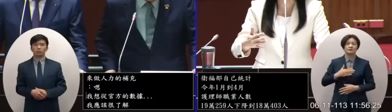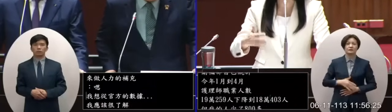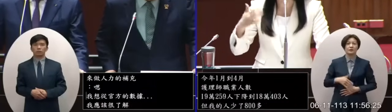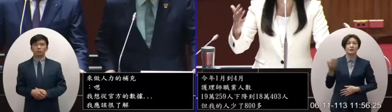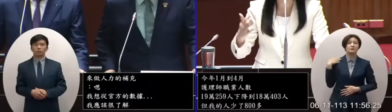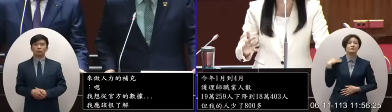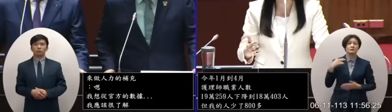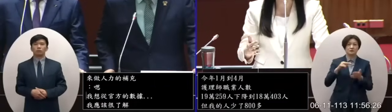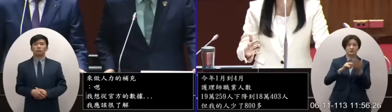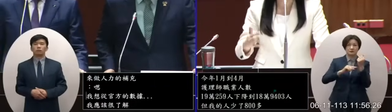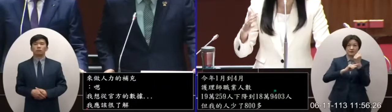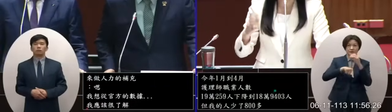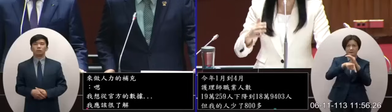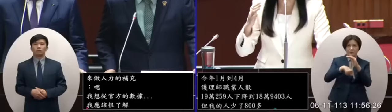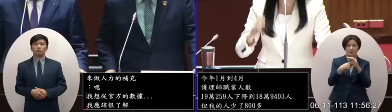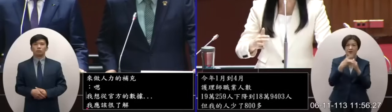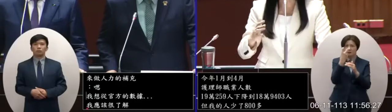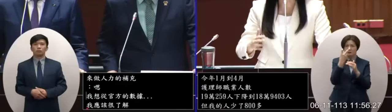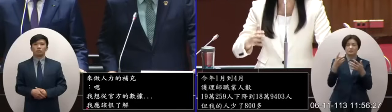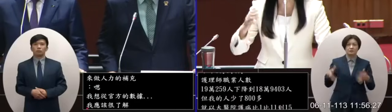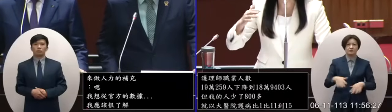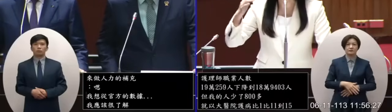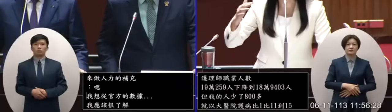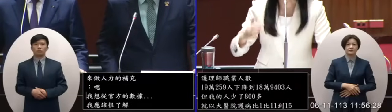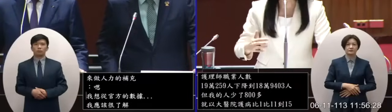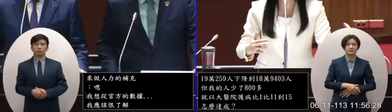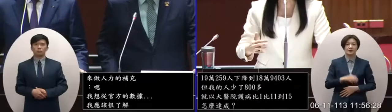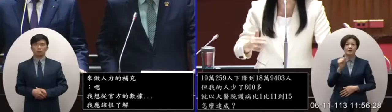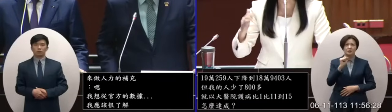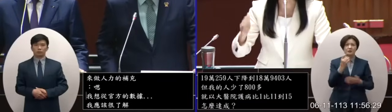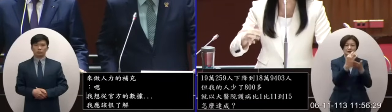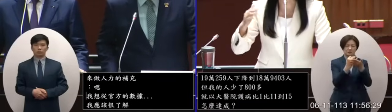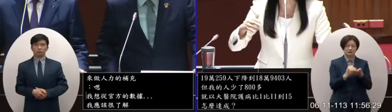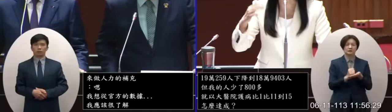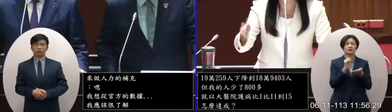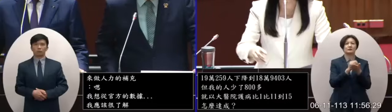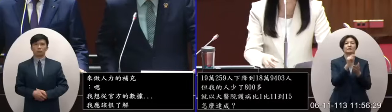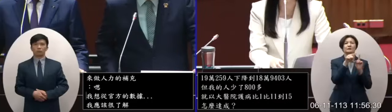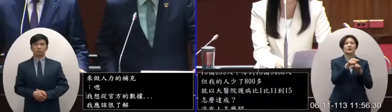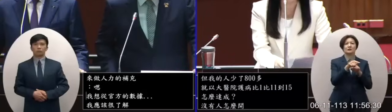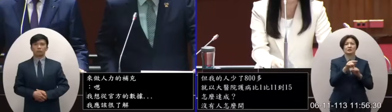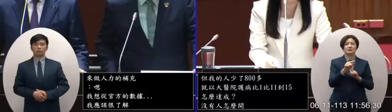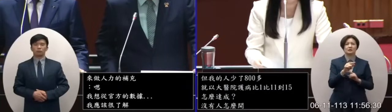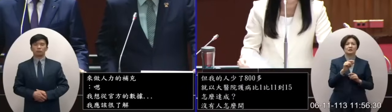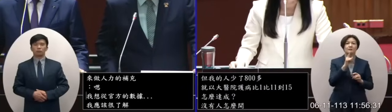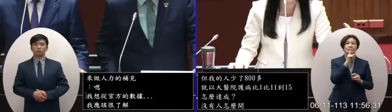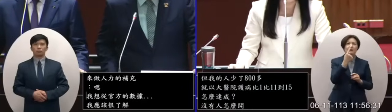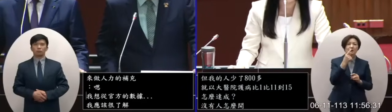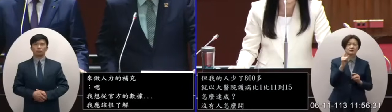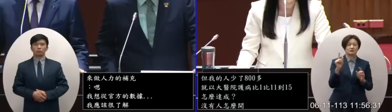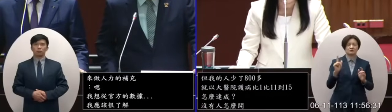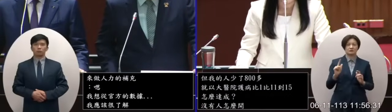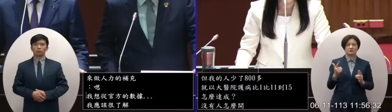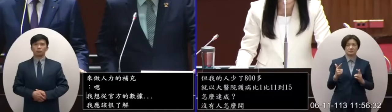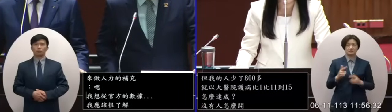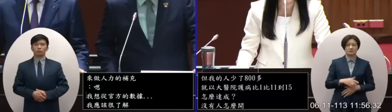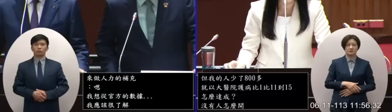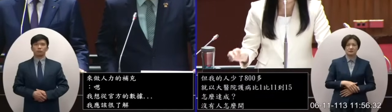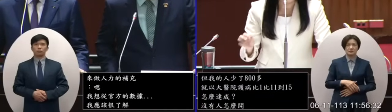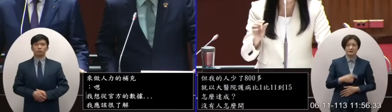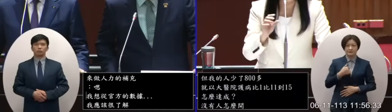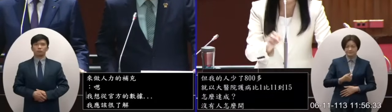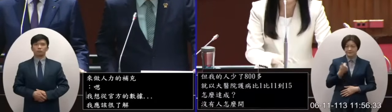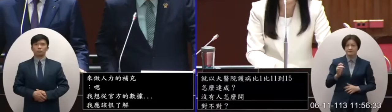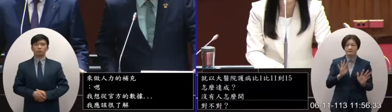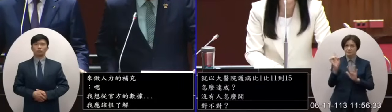起在立法院来做监督哦。所以我们不能只有看冰冷的数字，我们要看医疗现场的状况啊。所以我想请